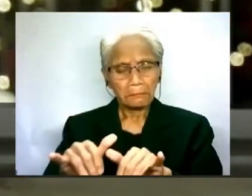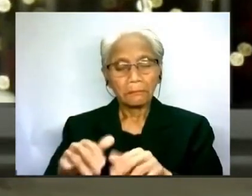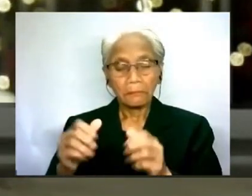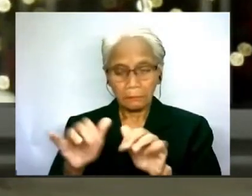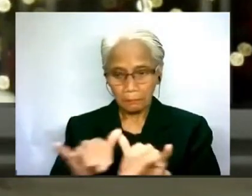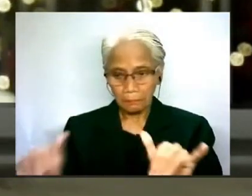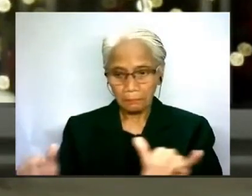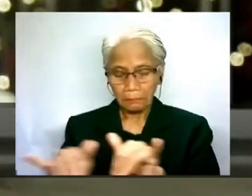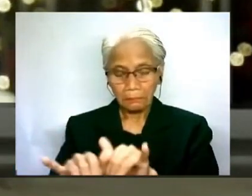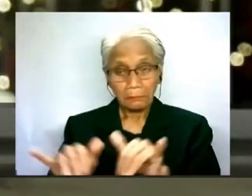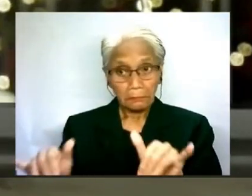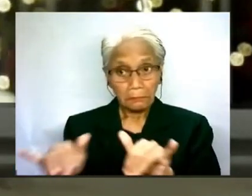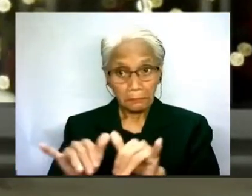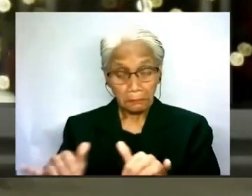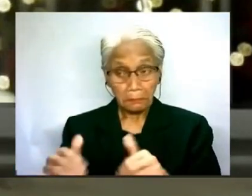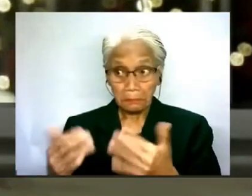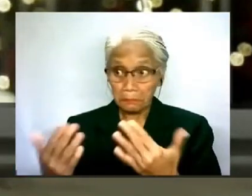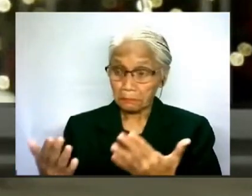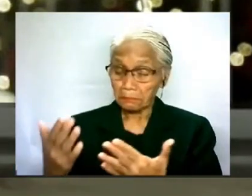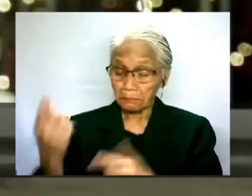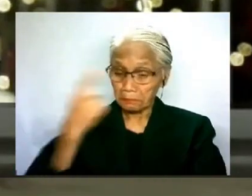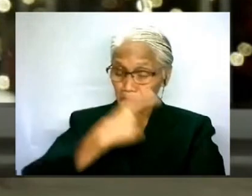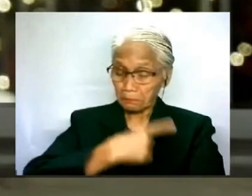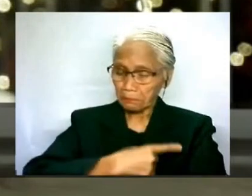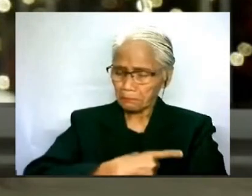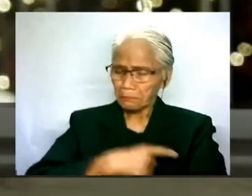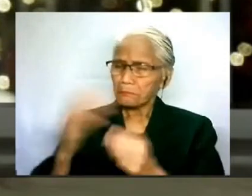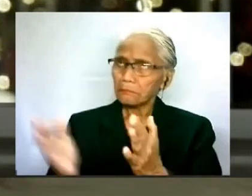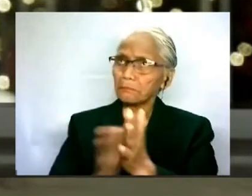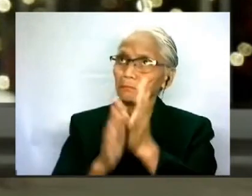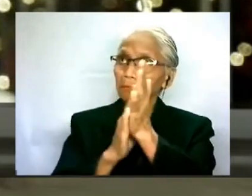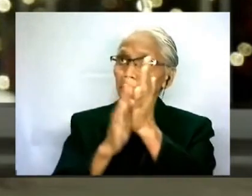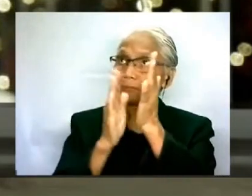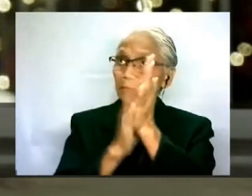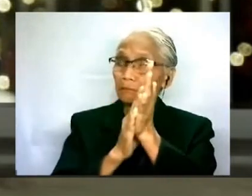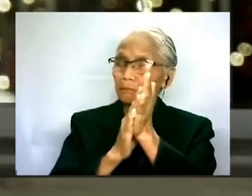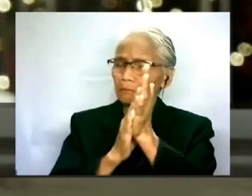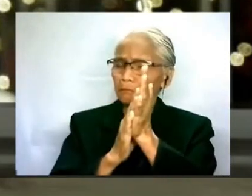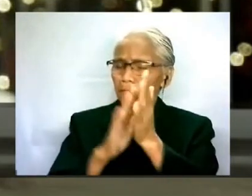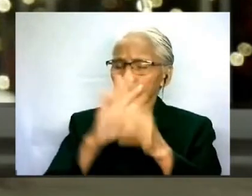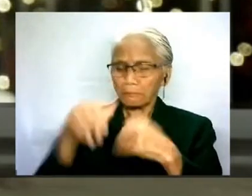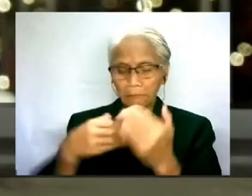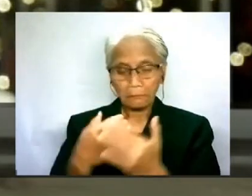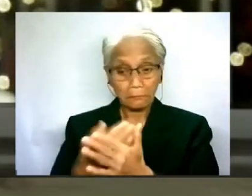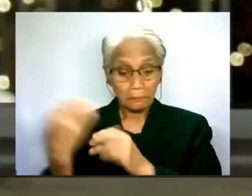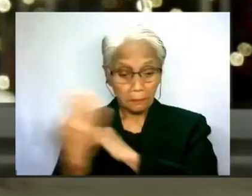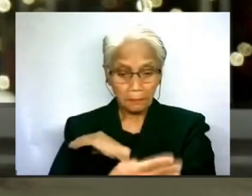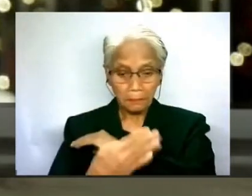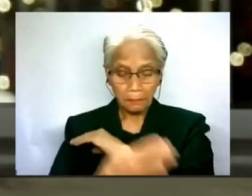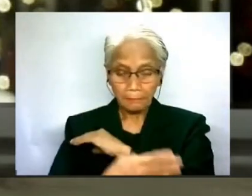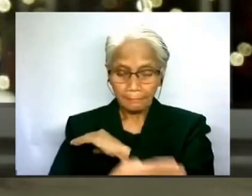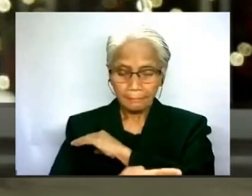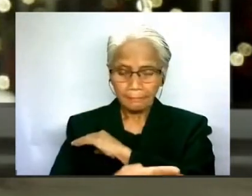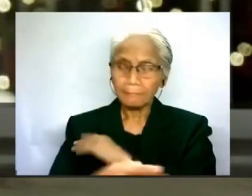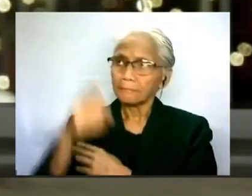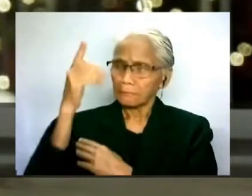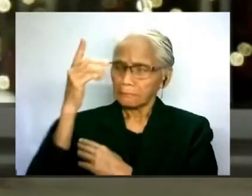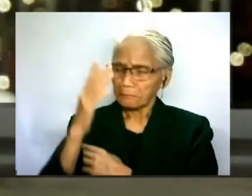araw. Nawa siya ay purihin ng lahat ng mga bansa at sa Diyos silang